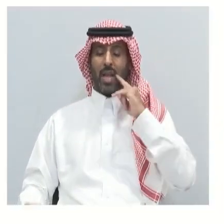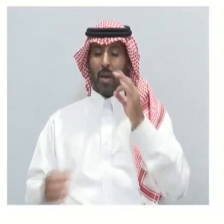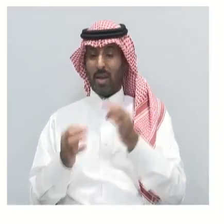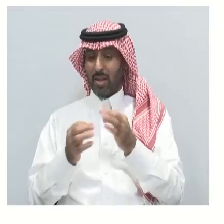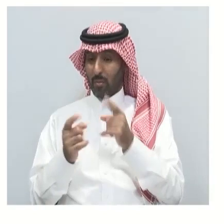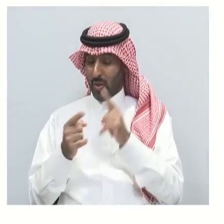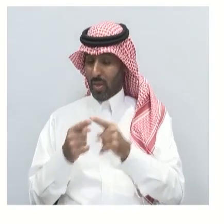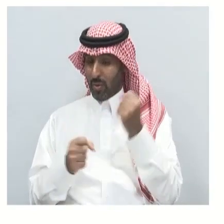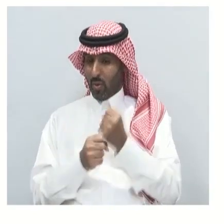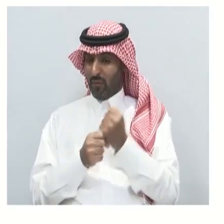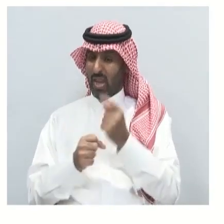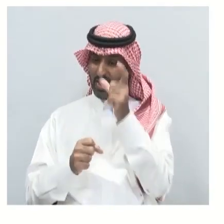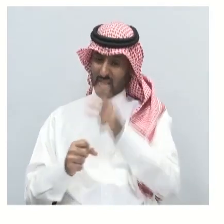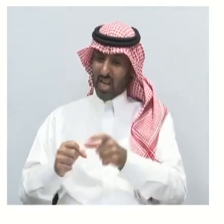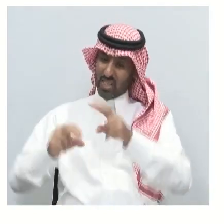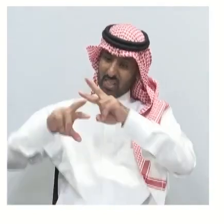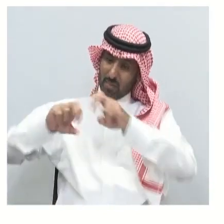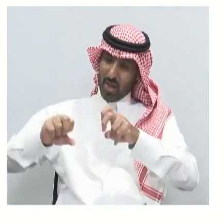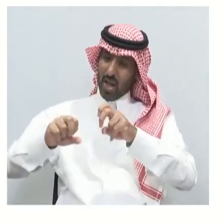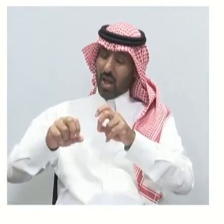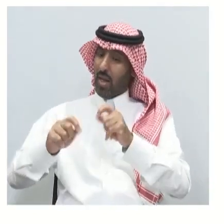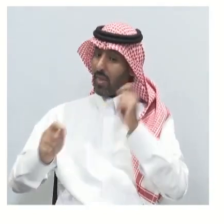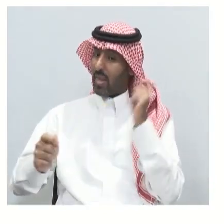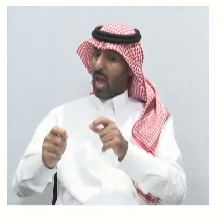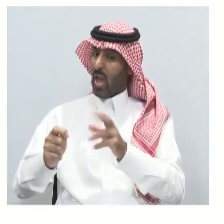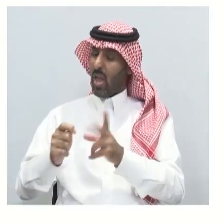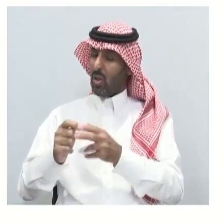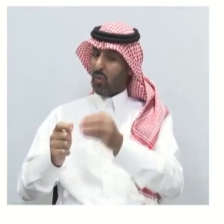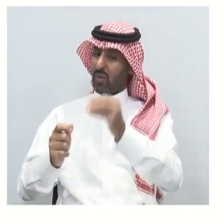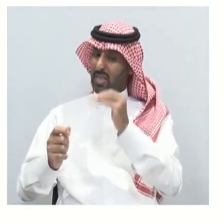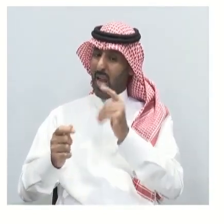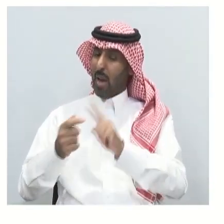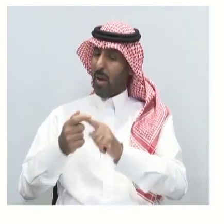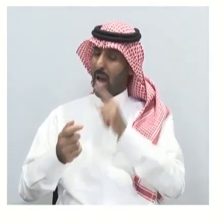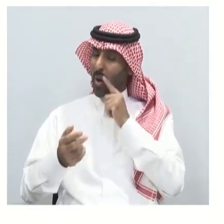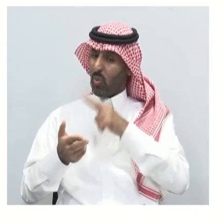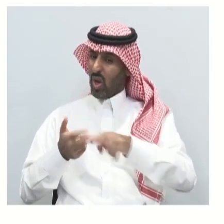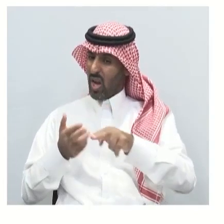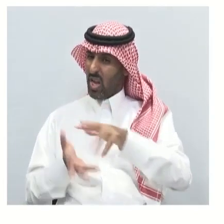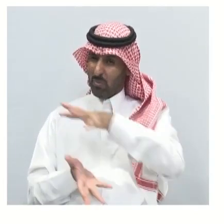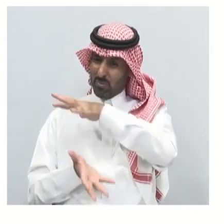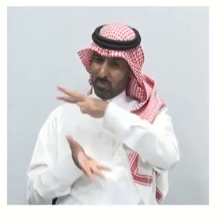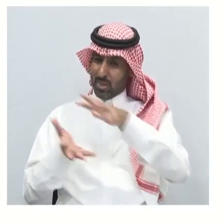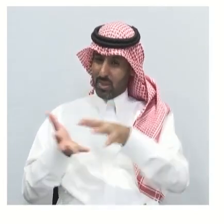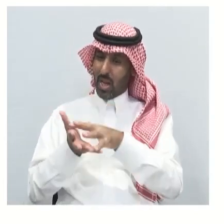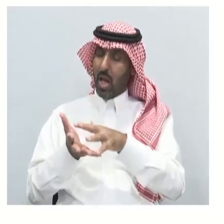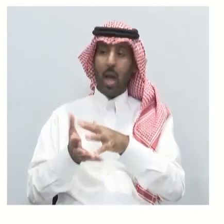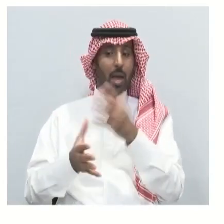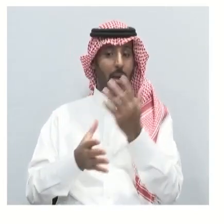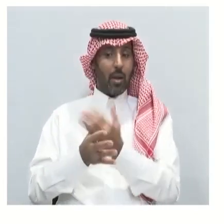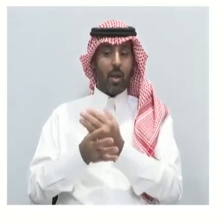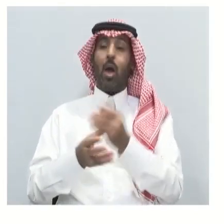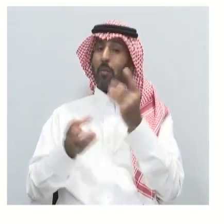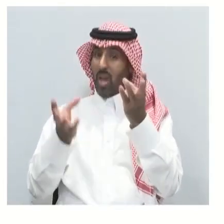الباحث بهدف الاجابه على اسئله محدده او حل مشكله لاجل ماذا لاجل الوصول الى معرفه وبدا